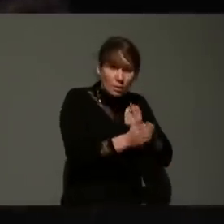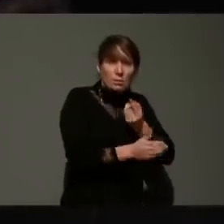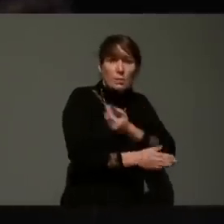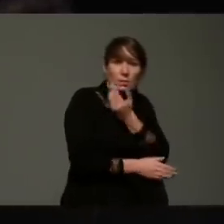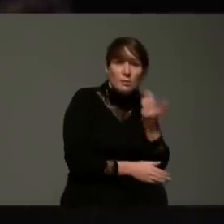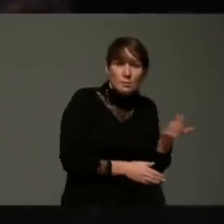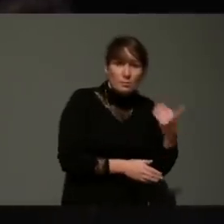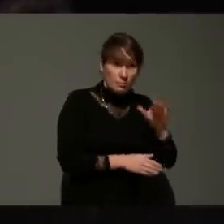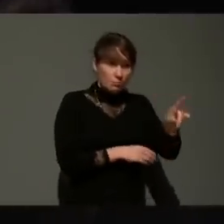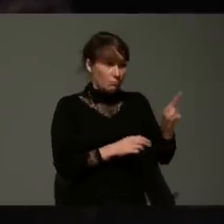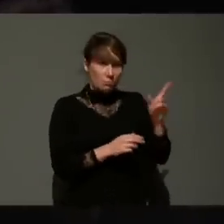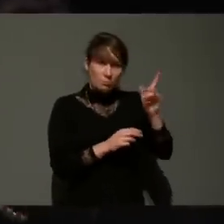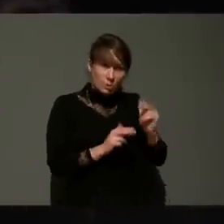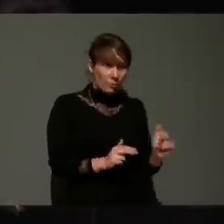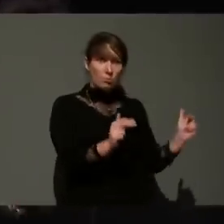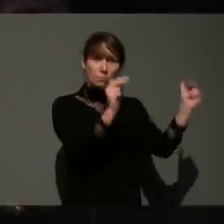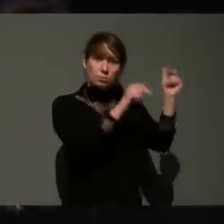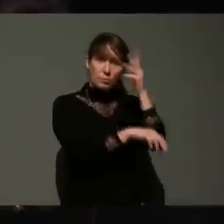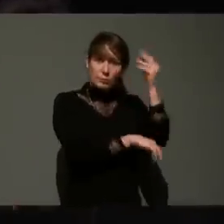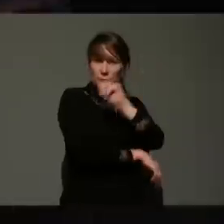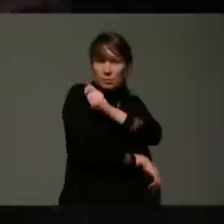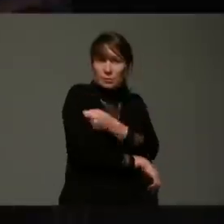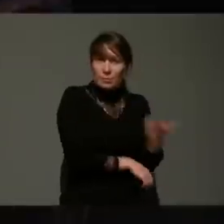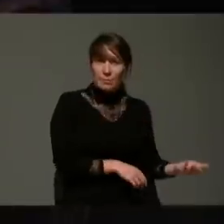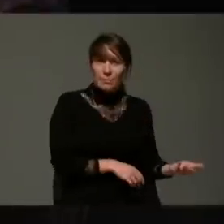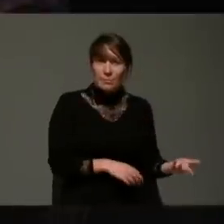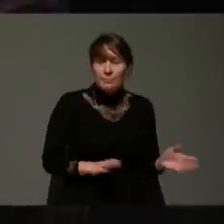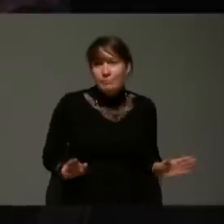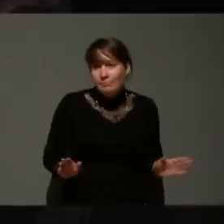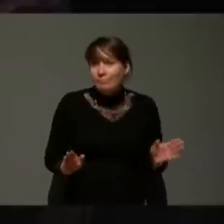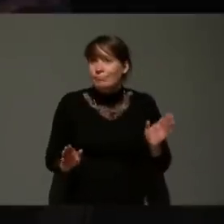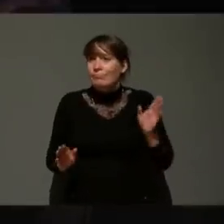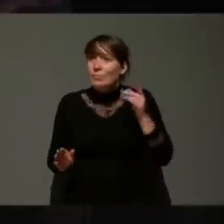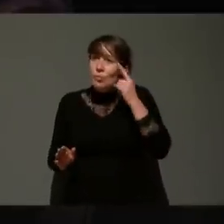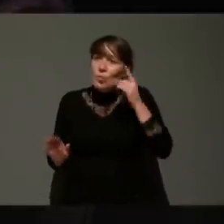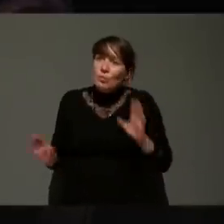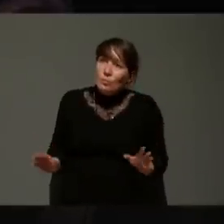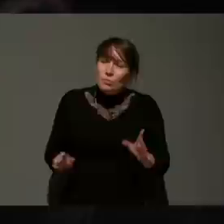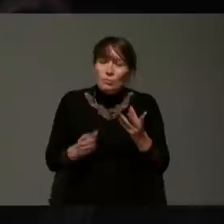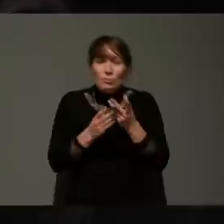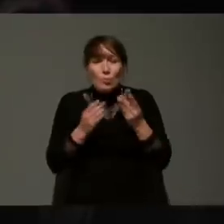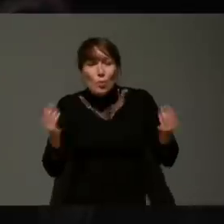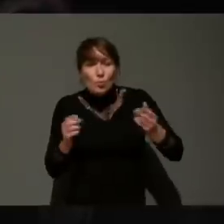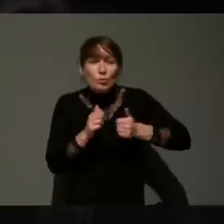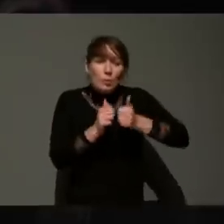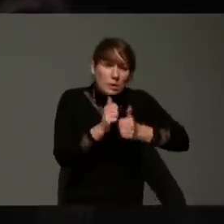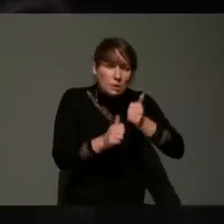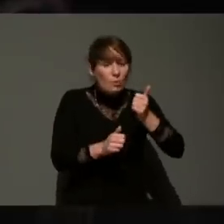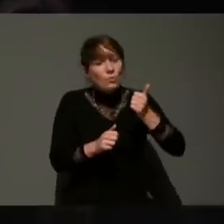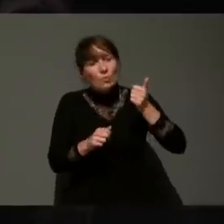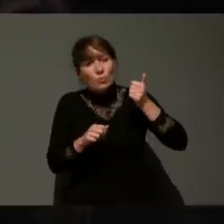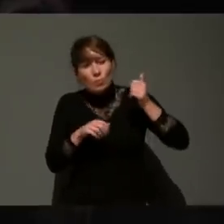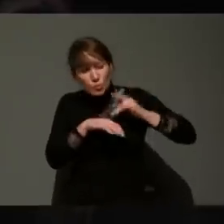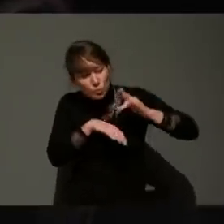ce sont des sportifs de haut niveau qui ont sûrement un profil génétique différent. Donc je crois que ce message de dire on peut faire beaucoup, beaucoup de compétitions, beaucoup de